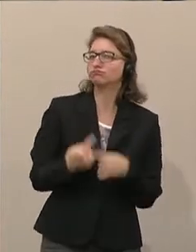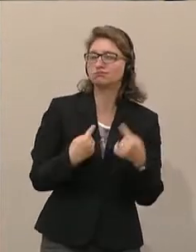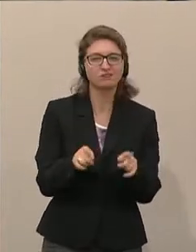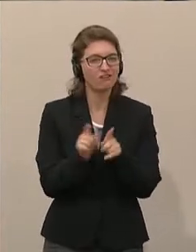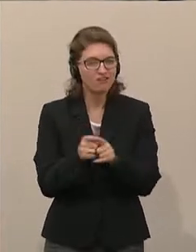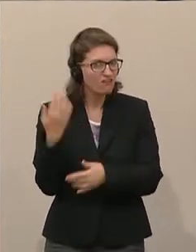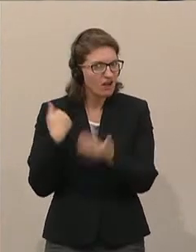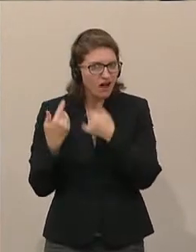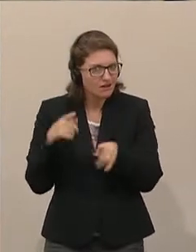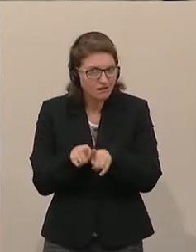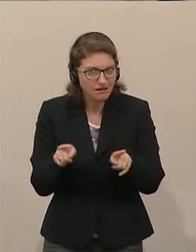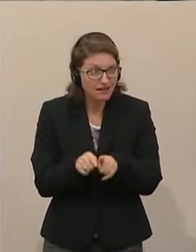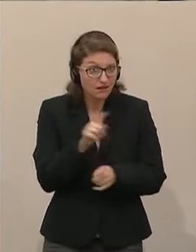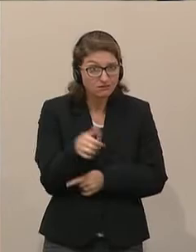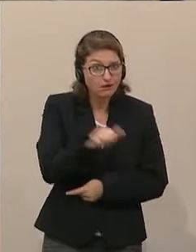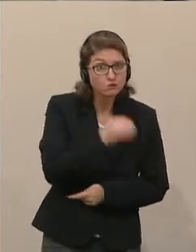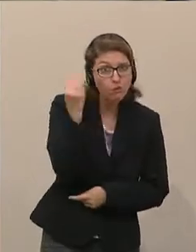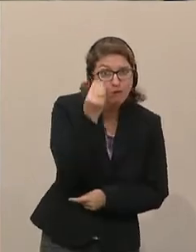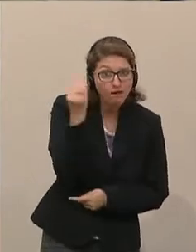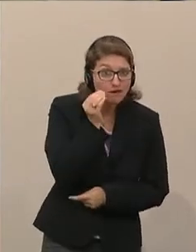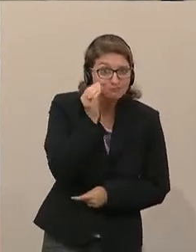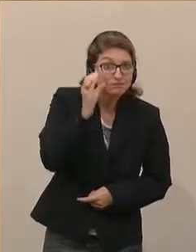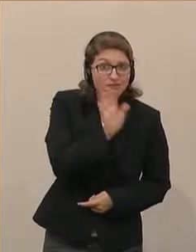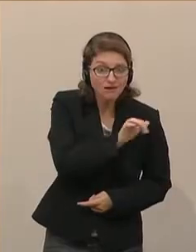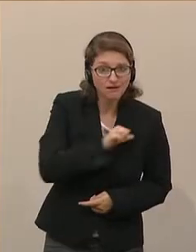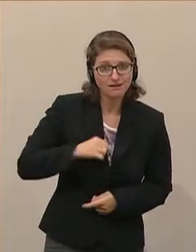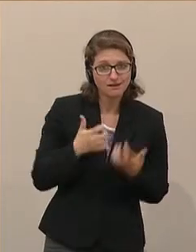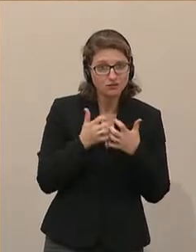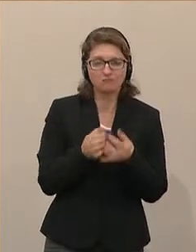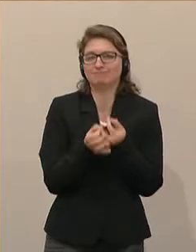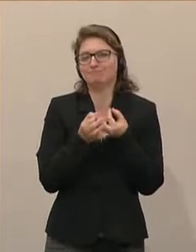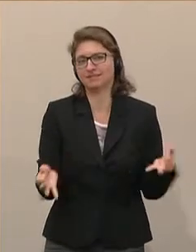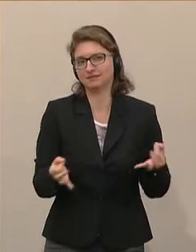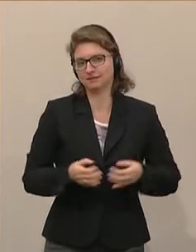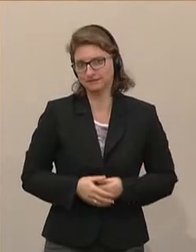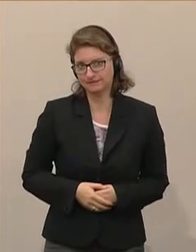in der Vergangenheit auch. Nichts haben Sie gelernt aus Ihrer eigenen Geschichte, Herr Kollege Pilz.